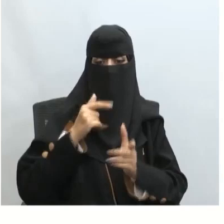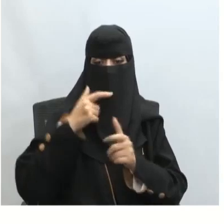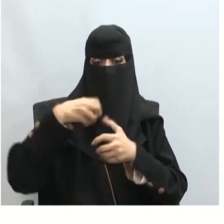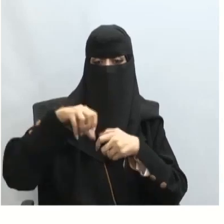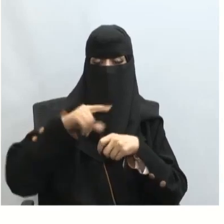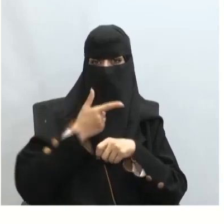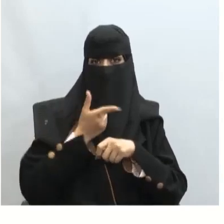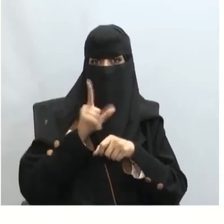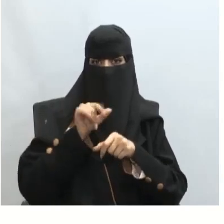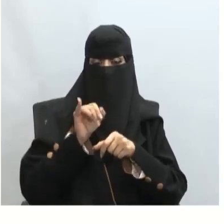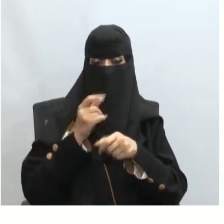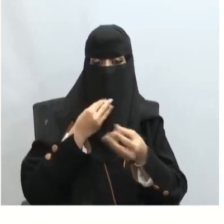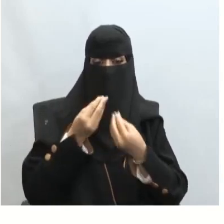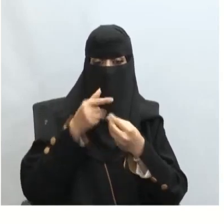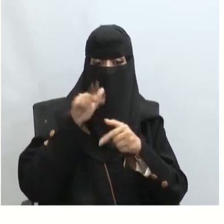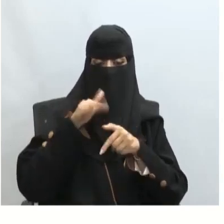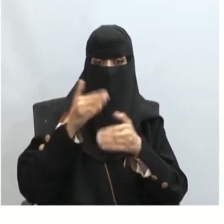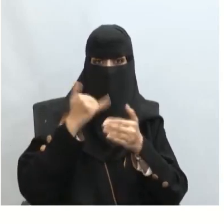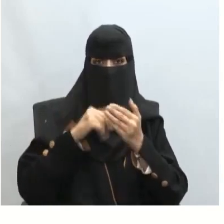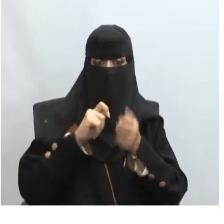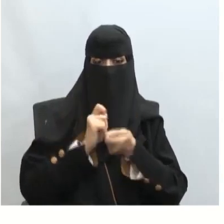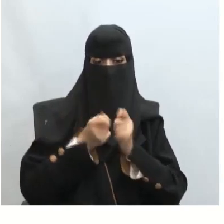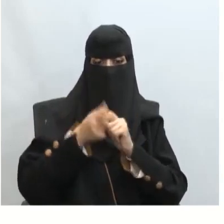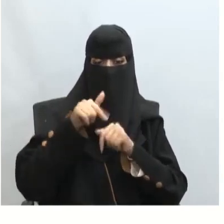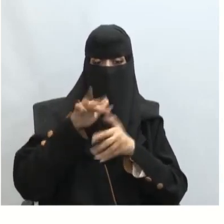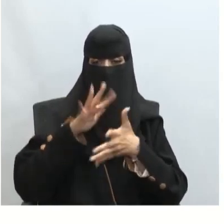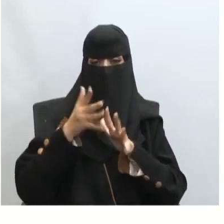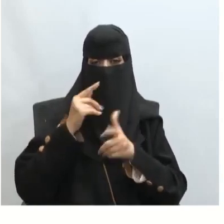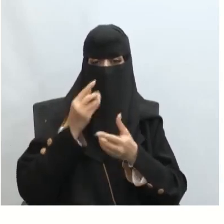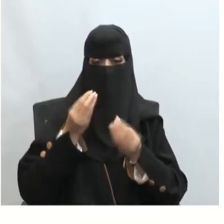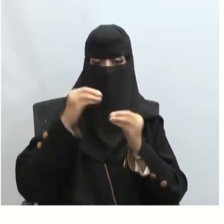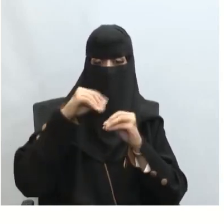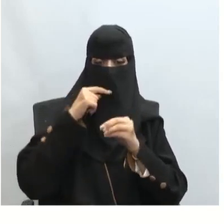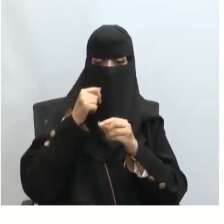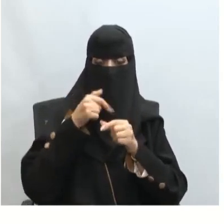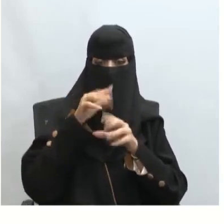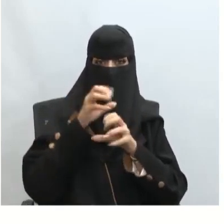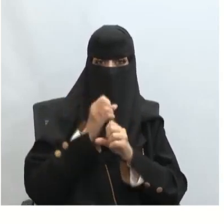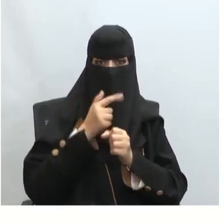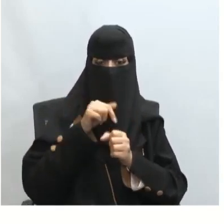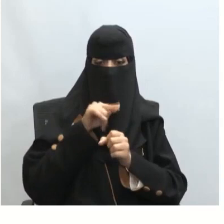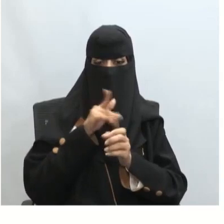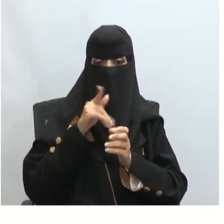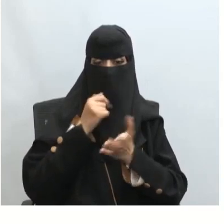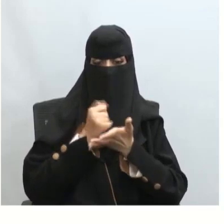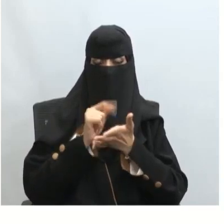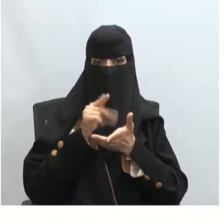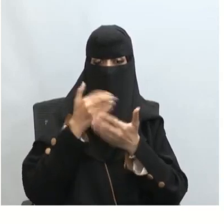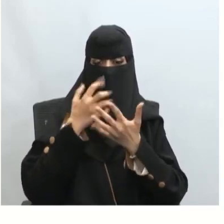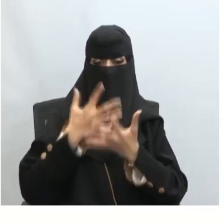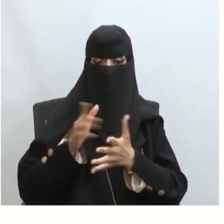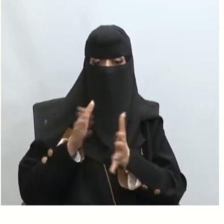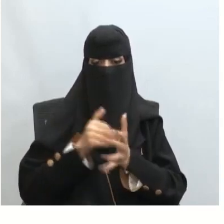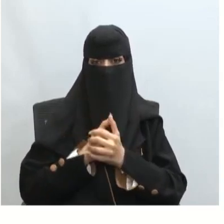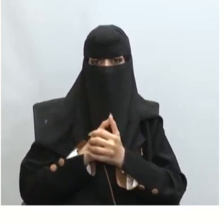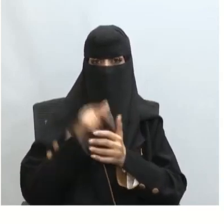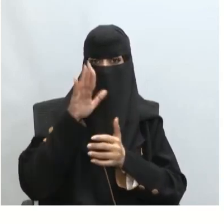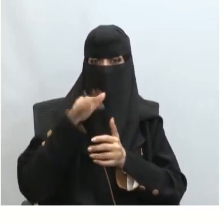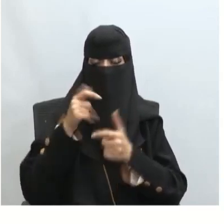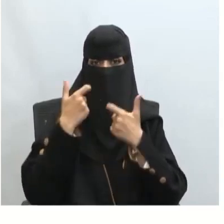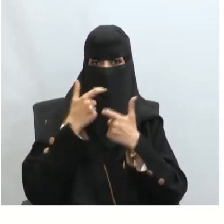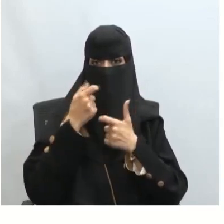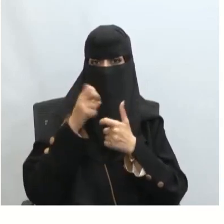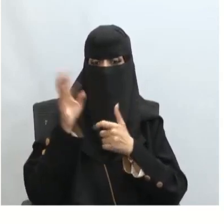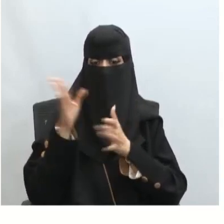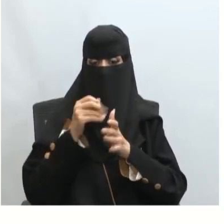صنف كل من التفاعلات العضويه الاتيه لاستبدال او اضافه او اكسده واختزاله وحذف وتكاثر لاحظ